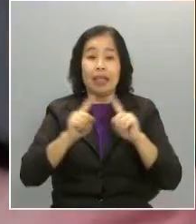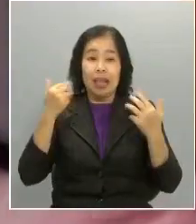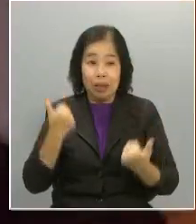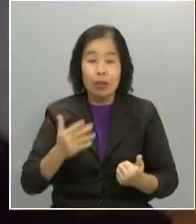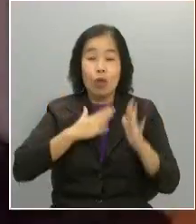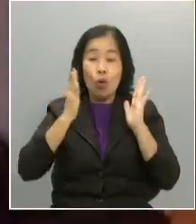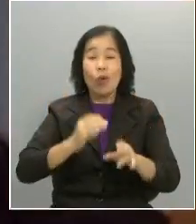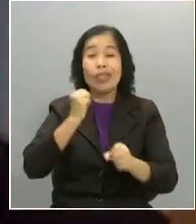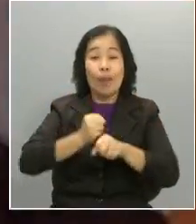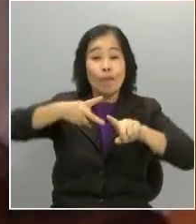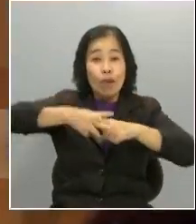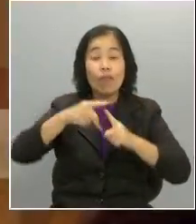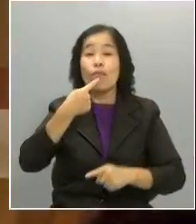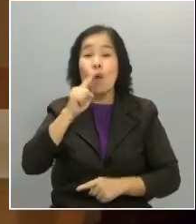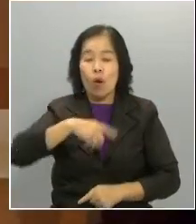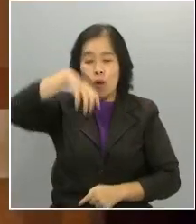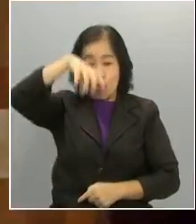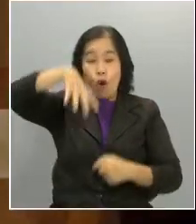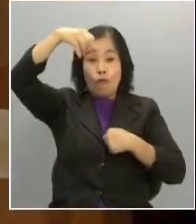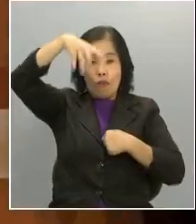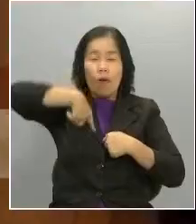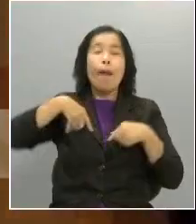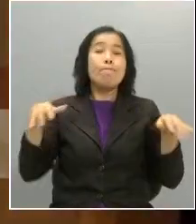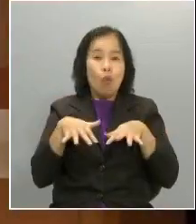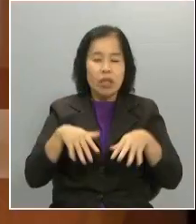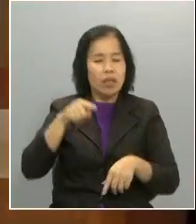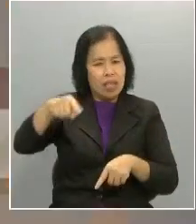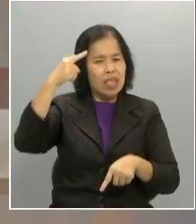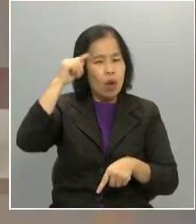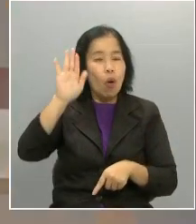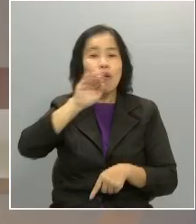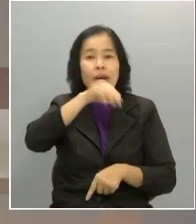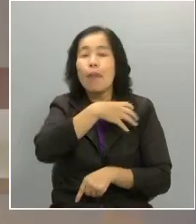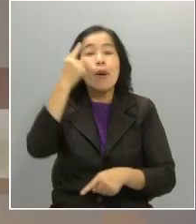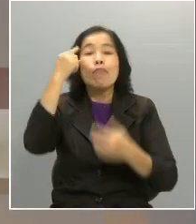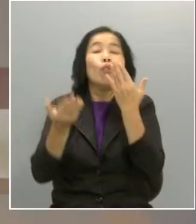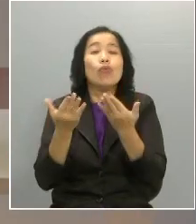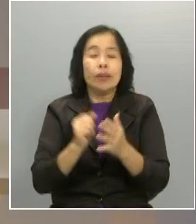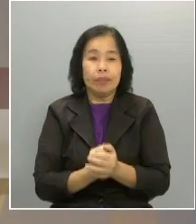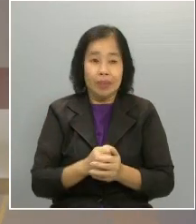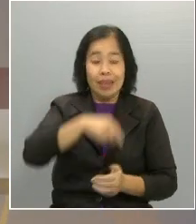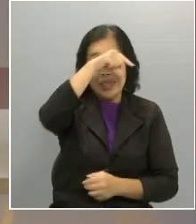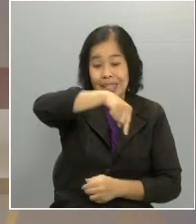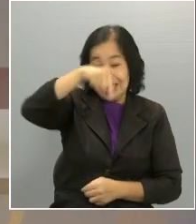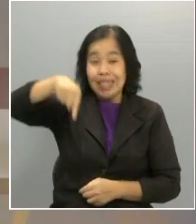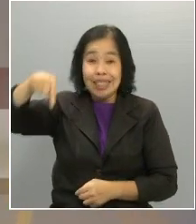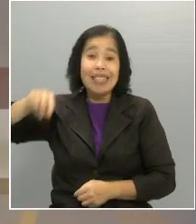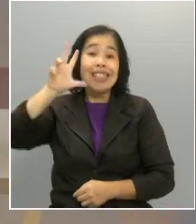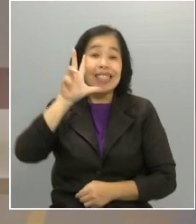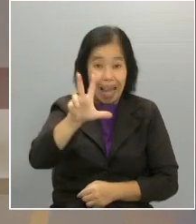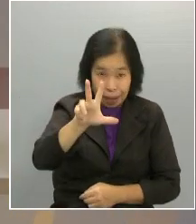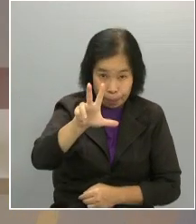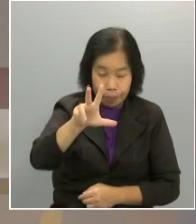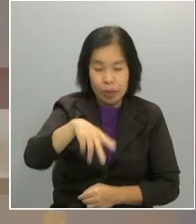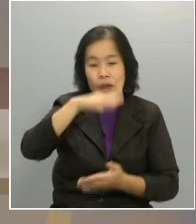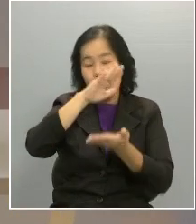ไฟฟ้าบอกว่าของเราปกติดี เนี่ยครับคุณผู้ชมฮะสรุปว่า 2.3 เหตุการณ์ตอนนี้ยังอยู่โรงพยาบ